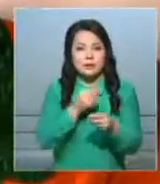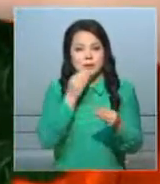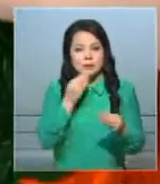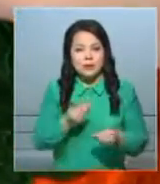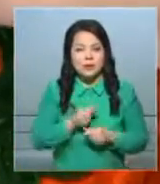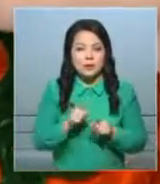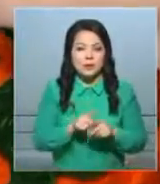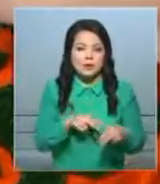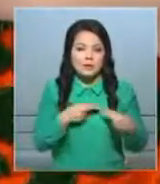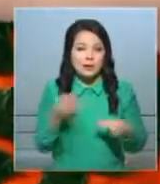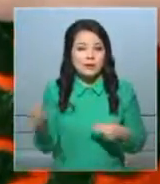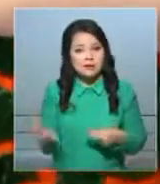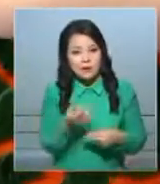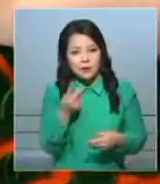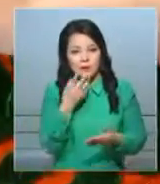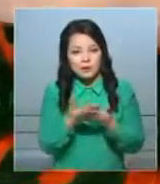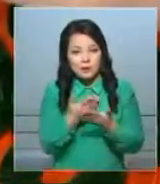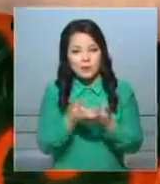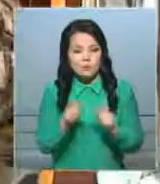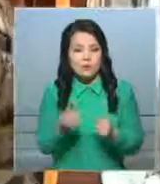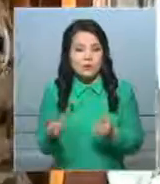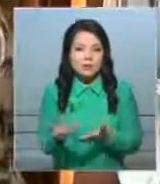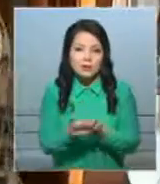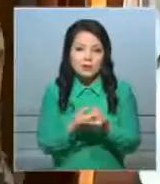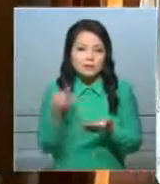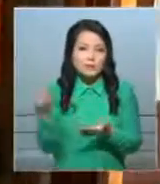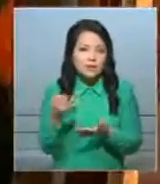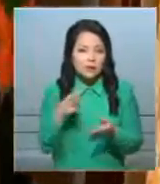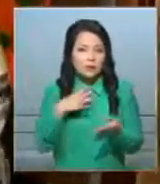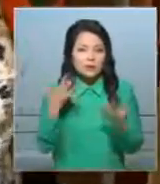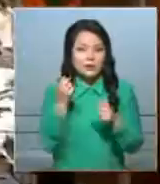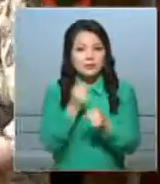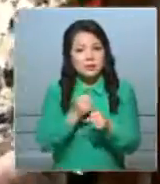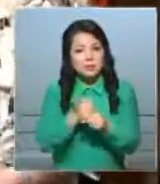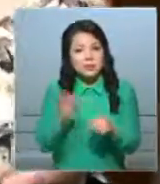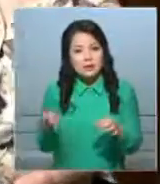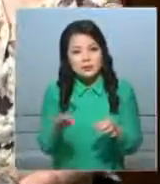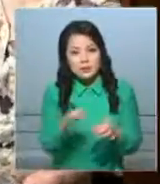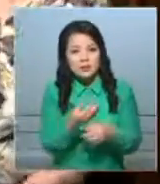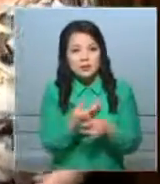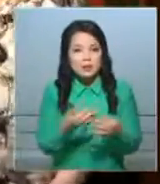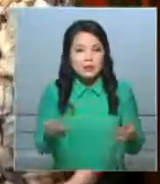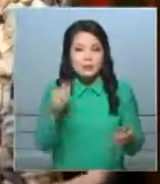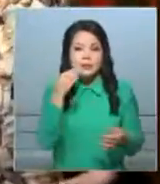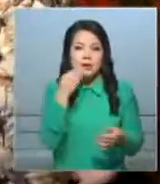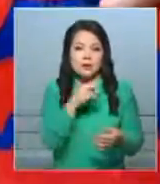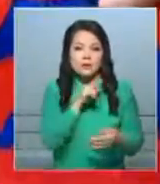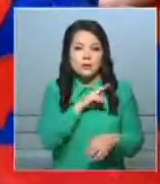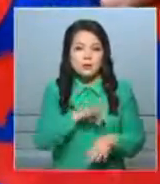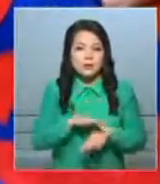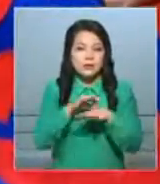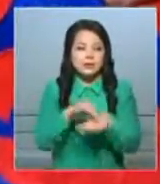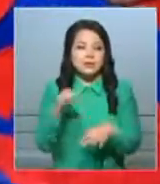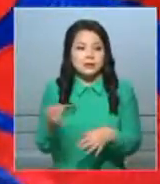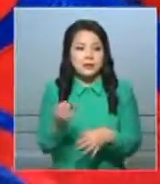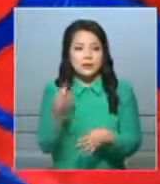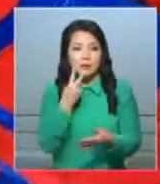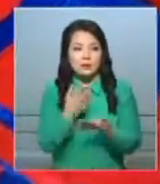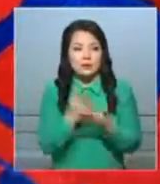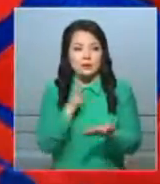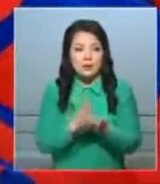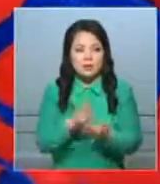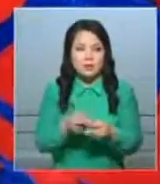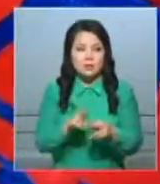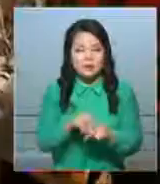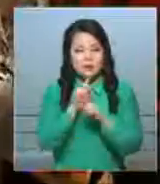тауысқан еңбектерін қызығушылықпен аттай қалап алған. Шебер тіккен жасау киімдердің сапасы мен көркемдігіне қызыққан. Өзге ұлт өкілдері